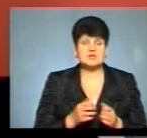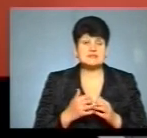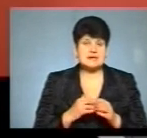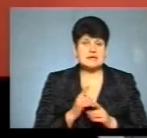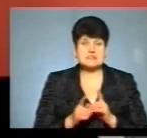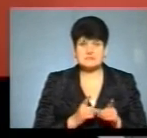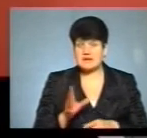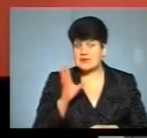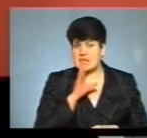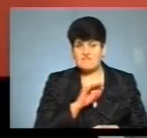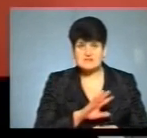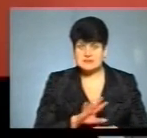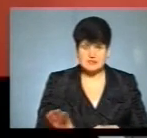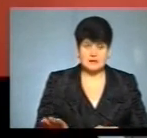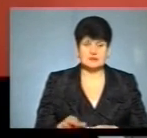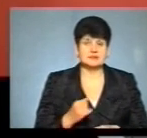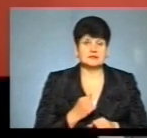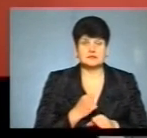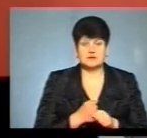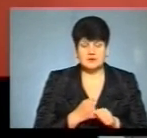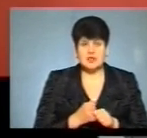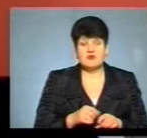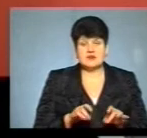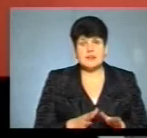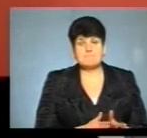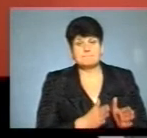не встигли дійти, тому що вирішили перенести, було